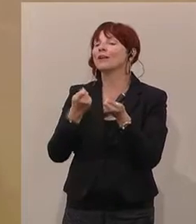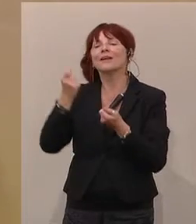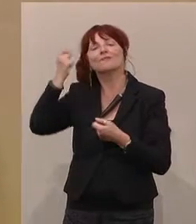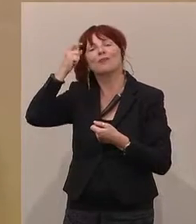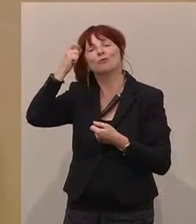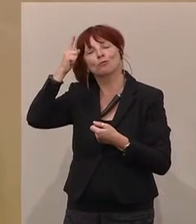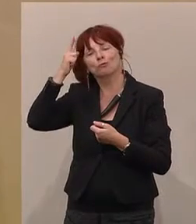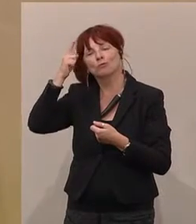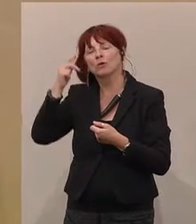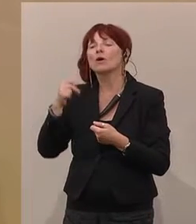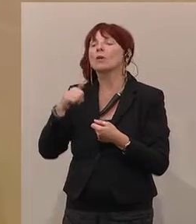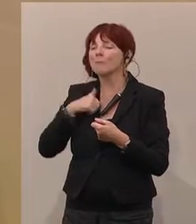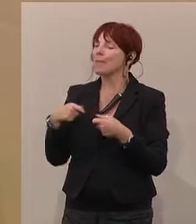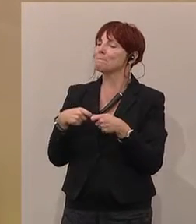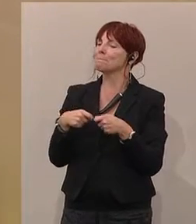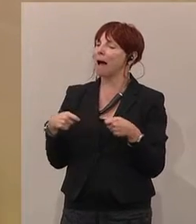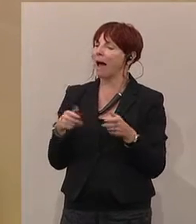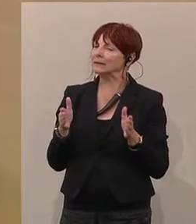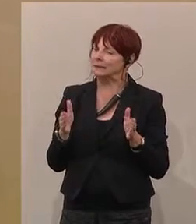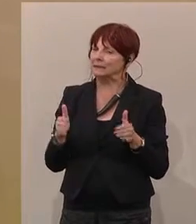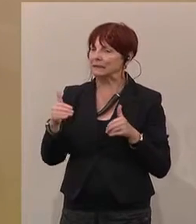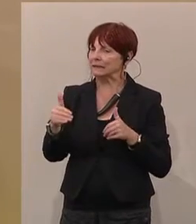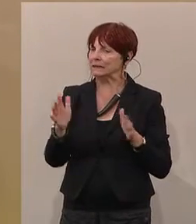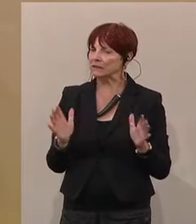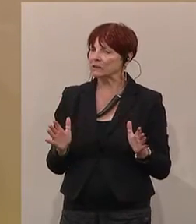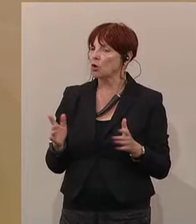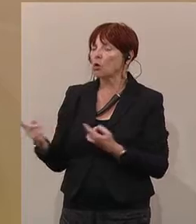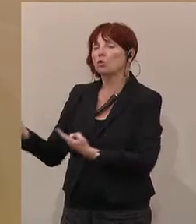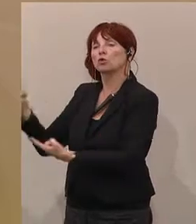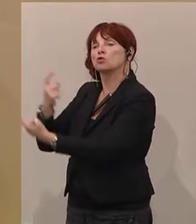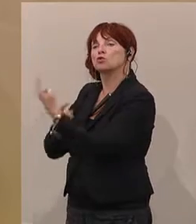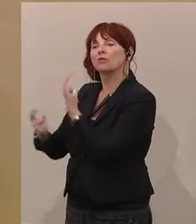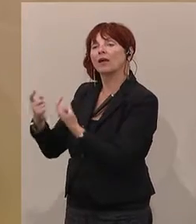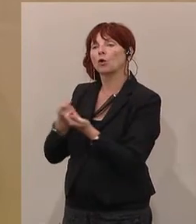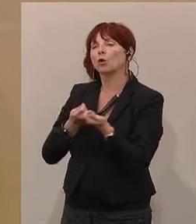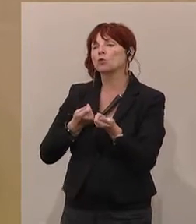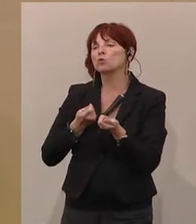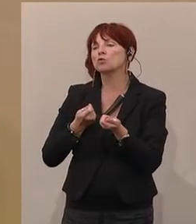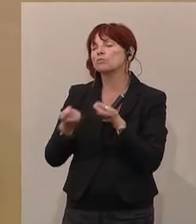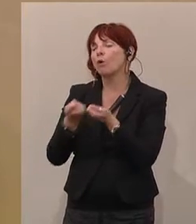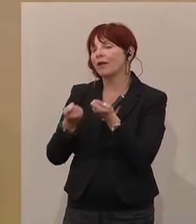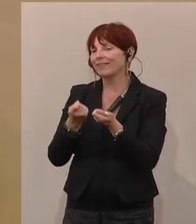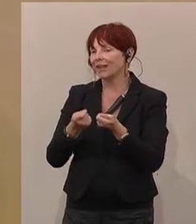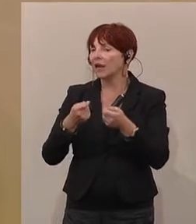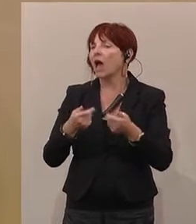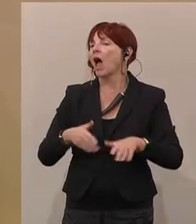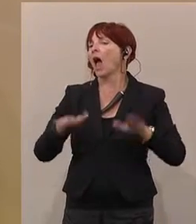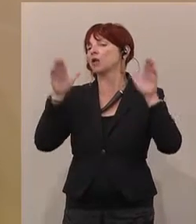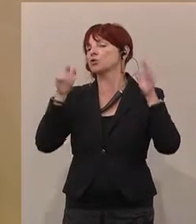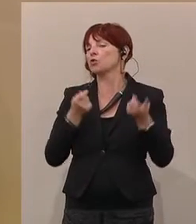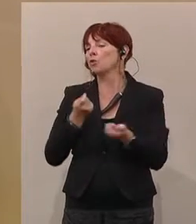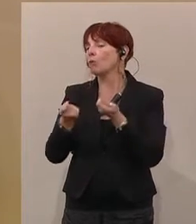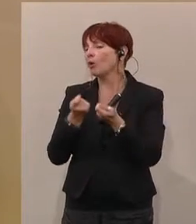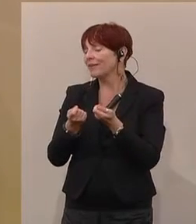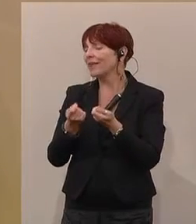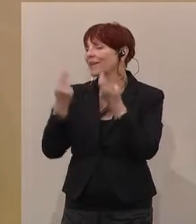mit Augenmaß und vor allem eine Asylpolitik und eine Zuwanderungspolitik, die zuerst die Sicherheit der Menschen im Visier hat und